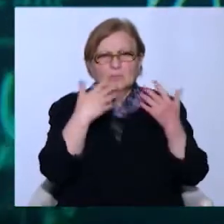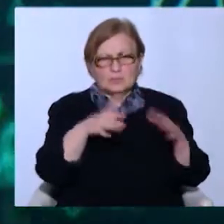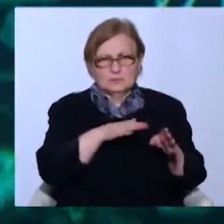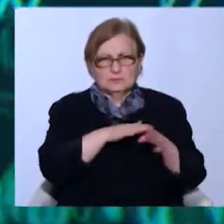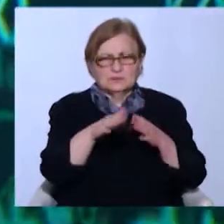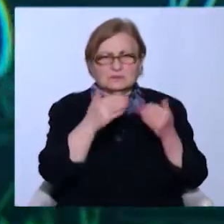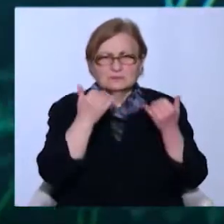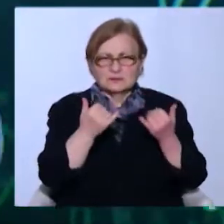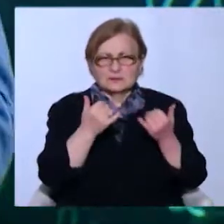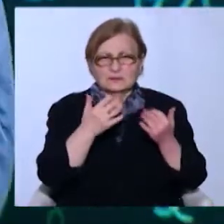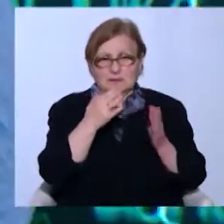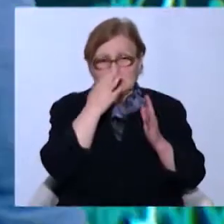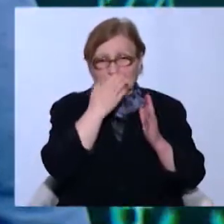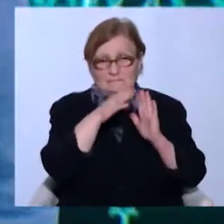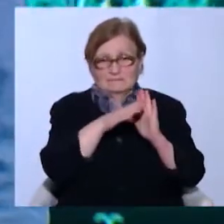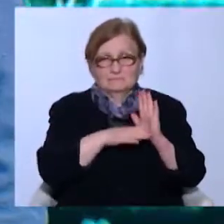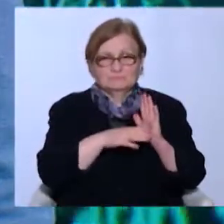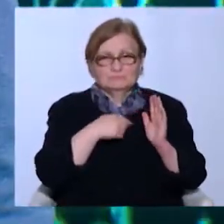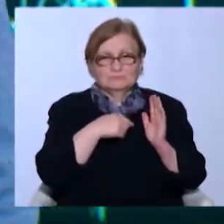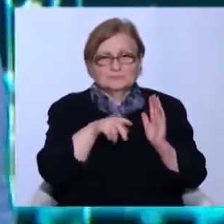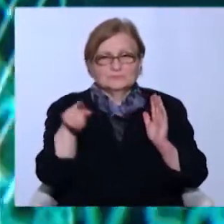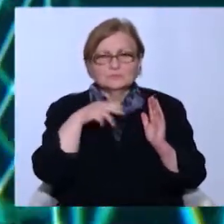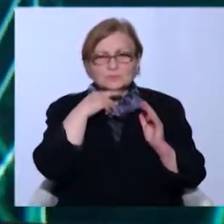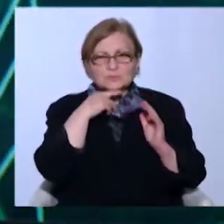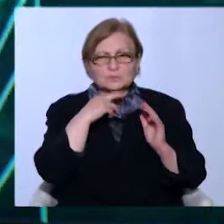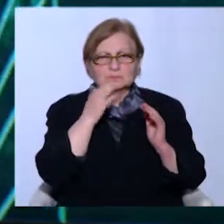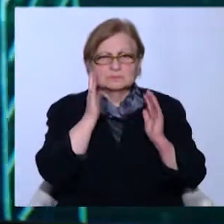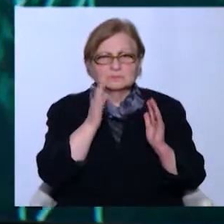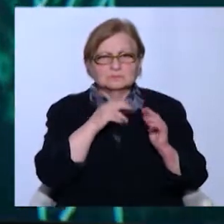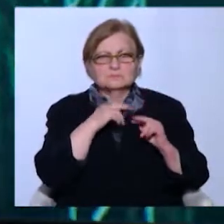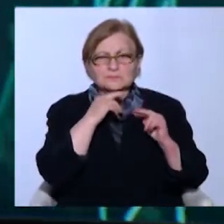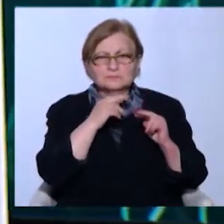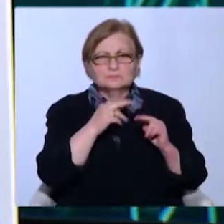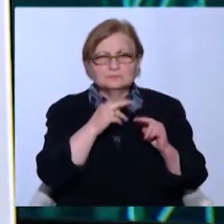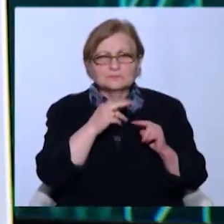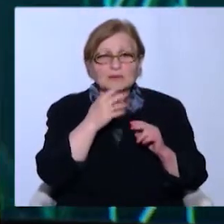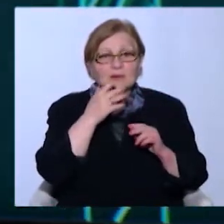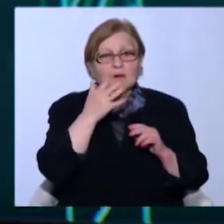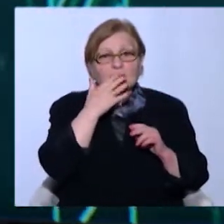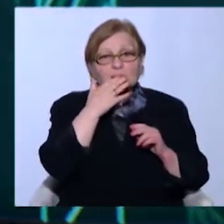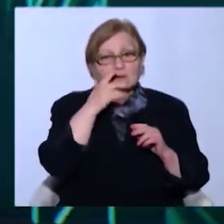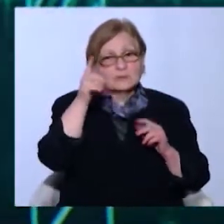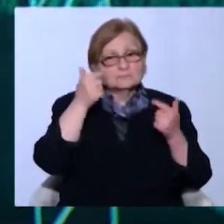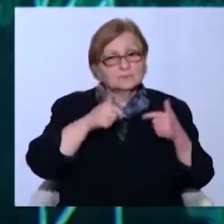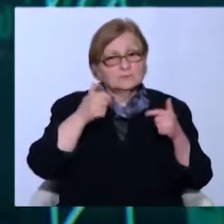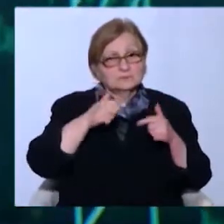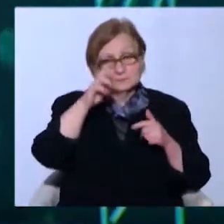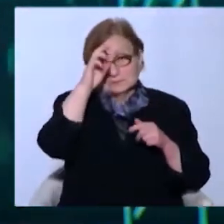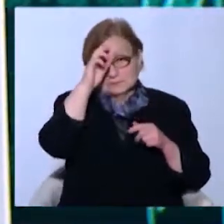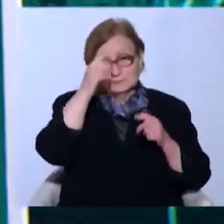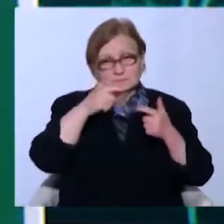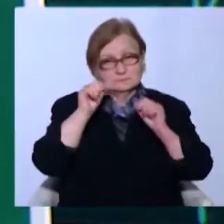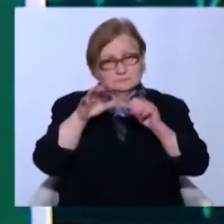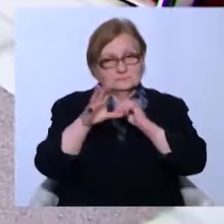მე ამ გაკვეთილებზე ყურადღებას გავამახვილებ ეროვნული გამოცდის პროგრამაზე. ყოველდღიურად